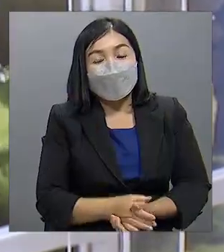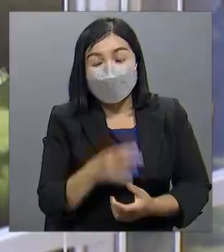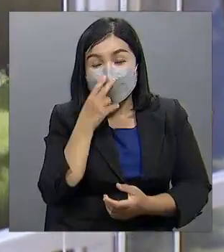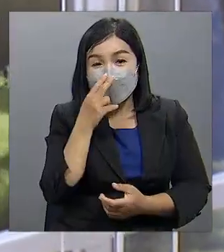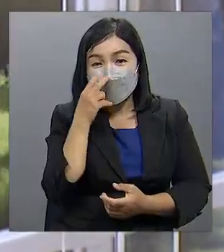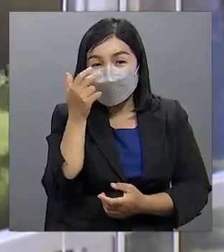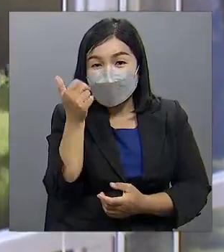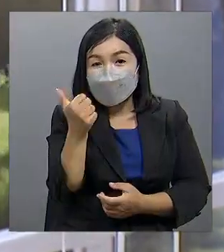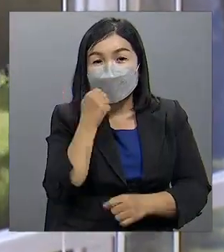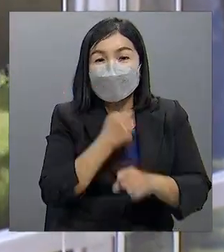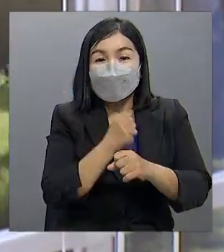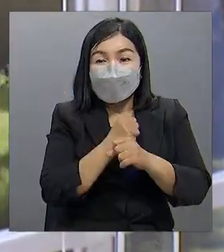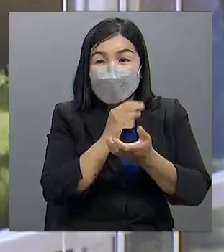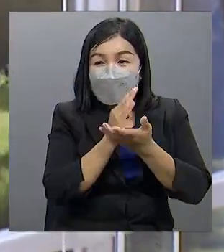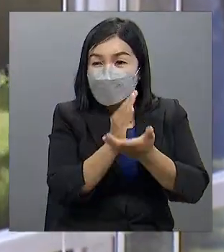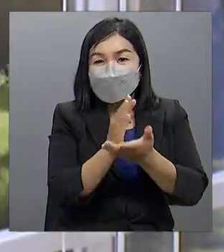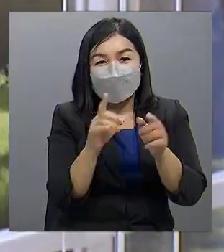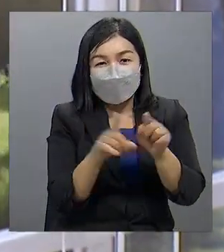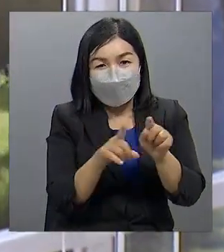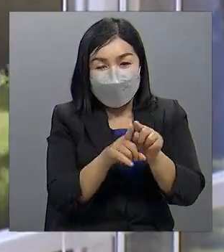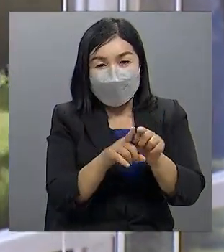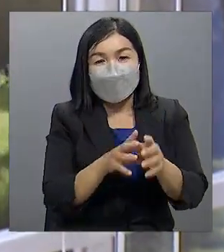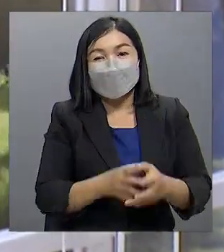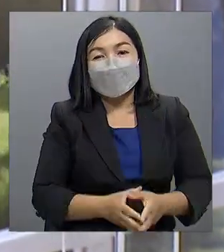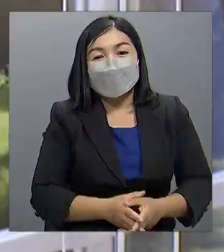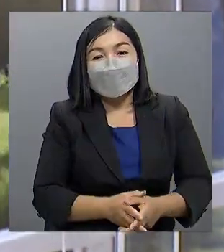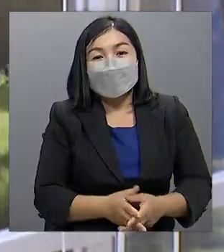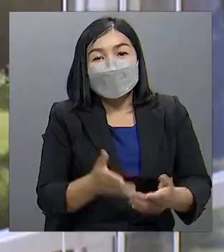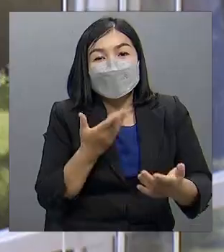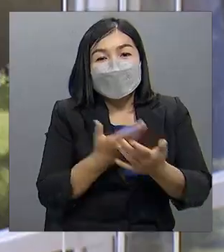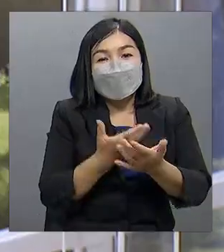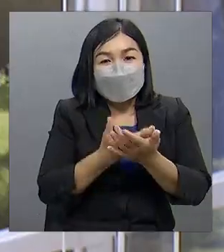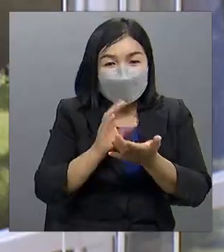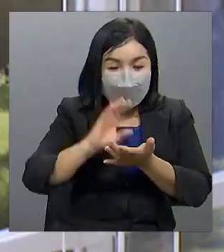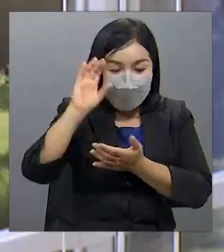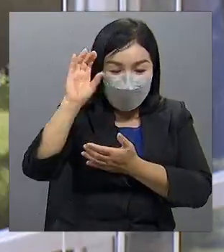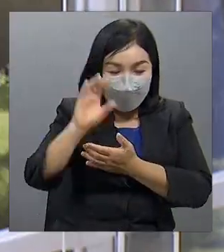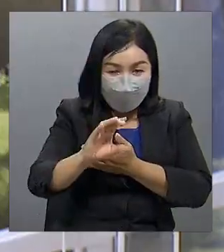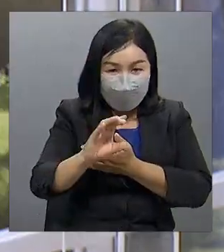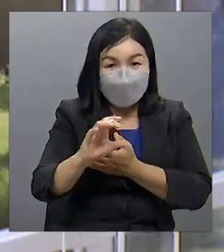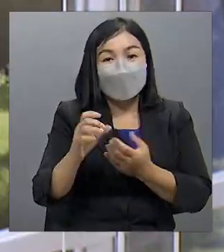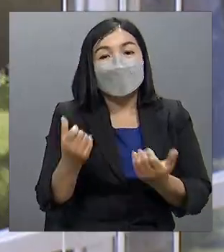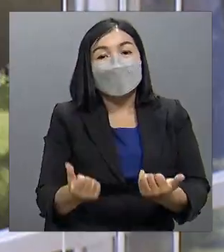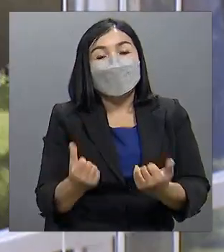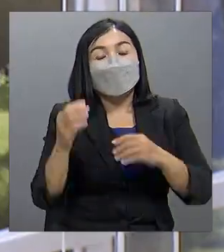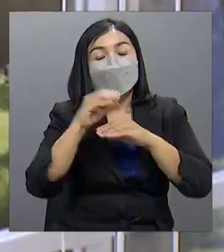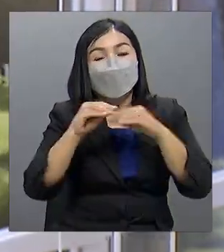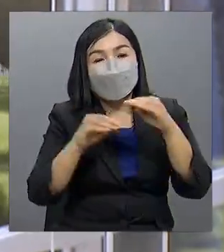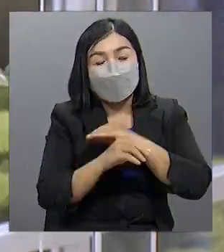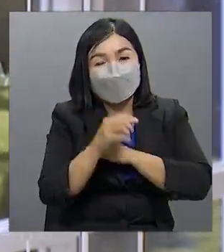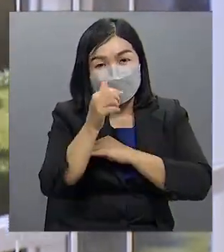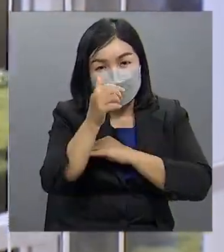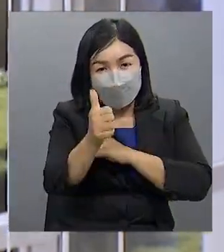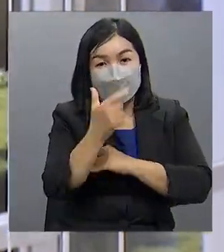ำบุญดีไหม Donation Hub รับเพื่อให้เงินทุนฉุกเฉินเพื่อผู้ประสบภัยนะครับวันนี้มีอีกหนึ่งโครงการดีๆจากสภากาชาดไทยนะ